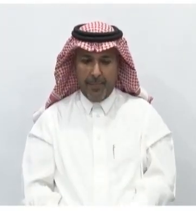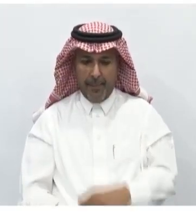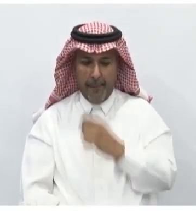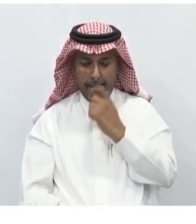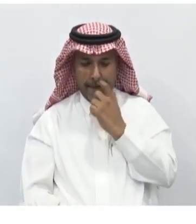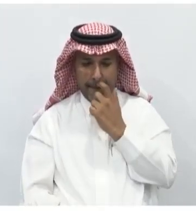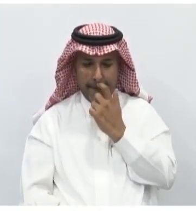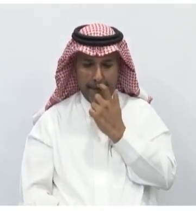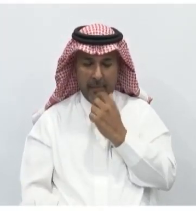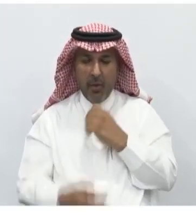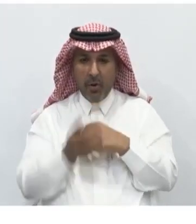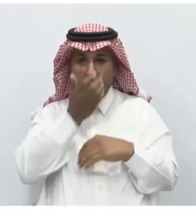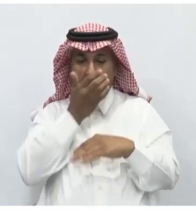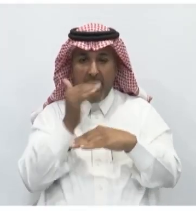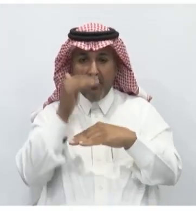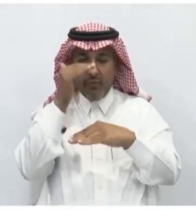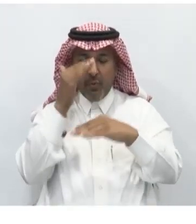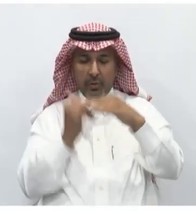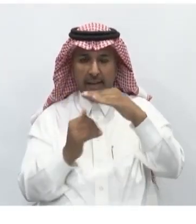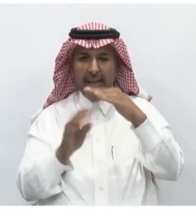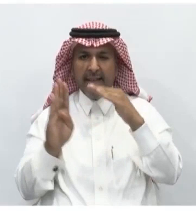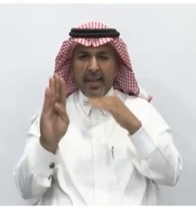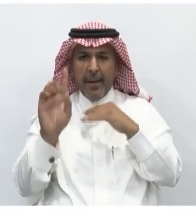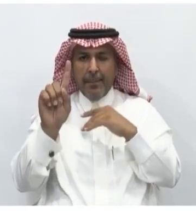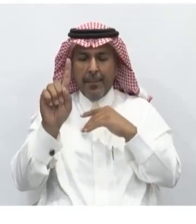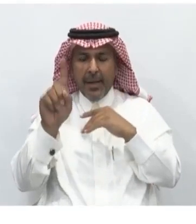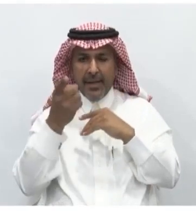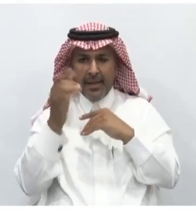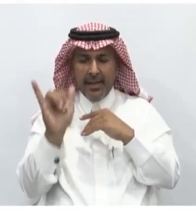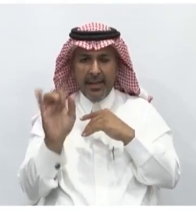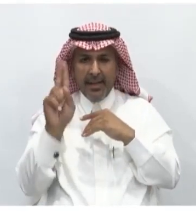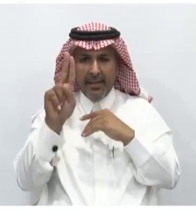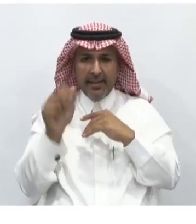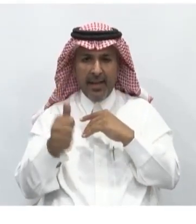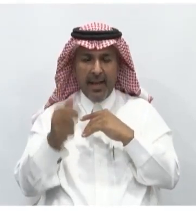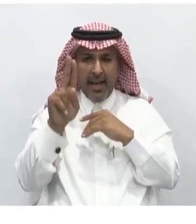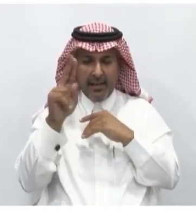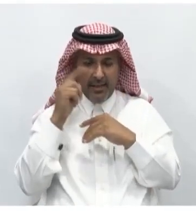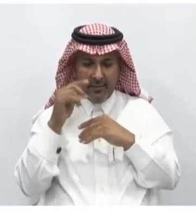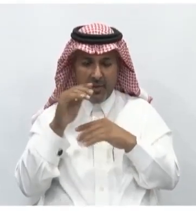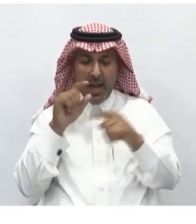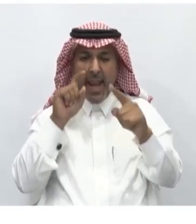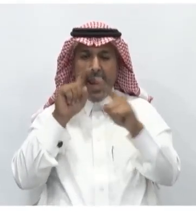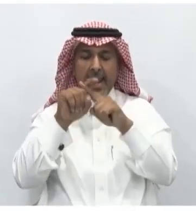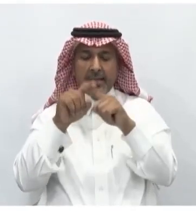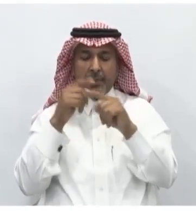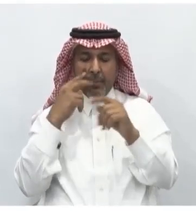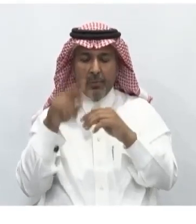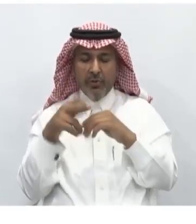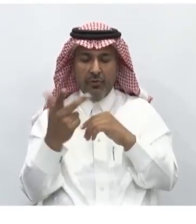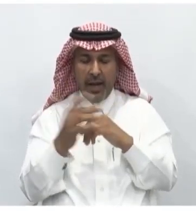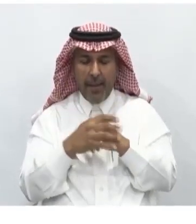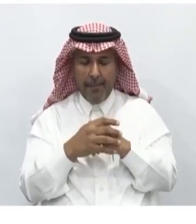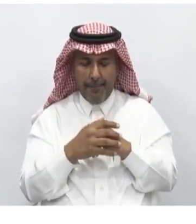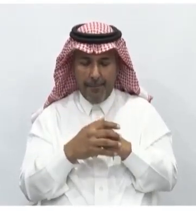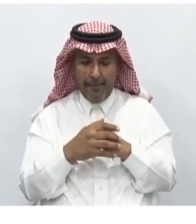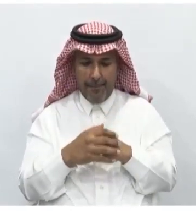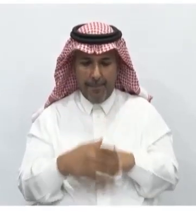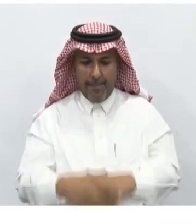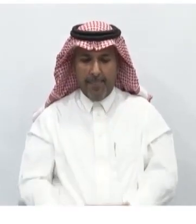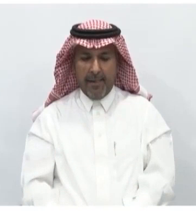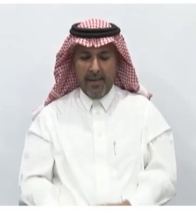كبريتات النحاس. إذاً X ستكون عبارة عن النسبة بين مولات الماء على